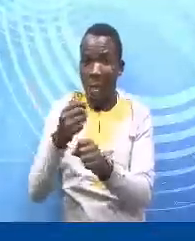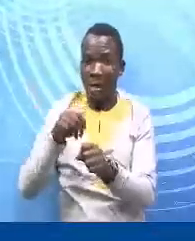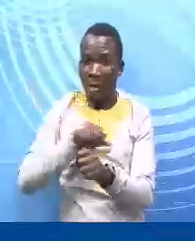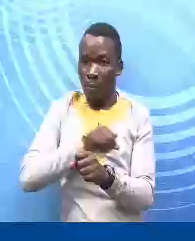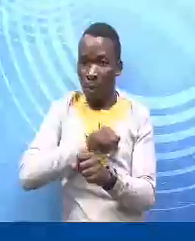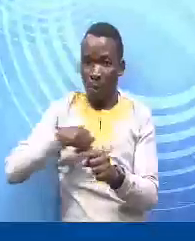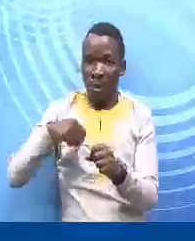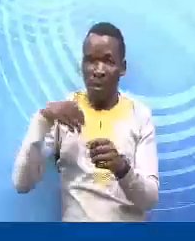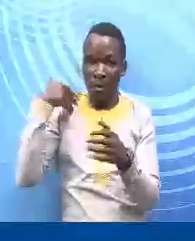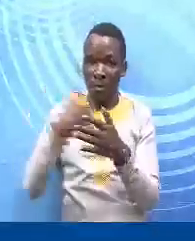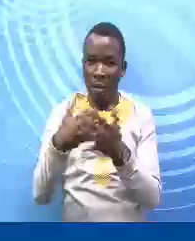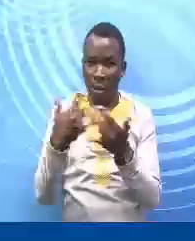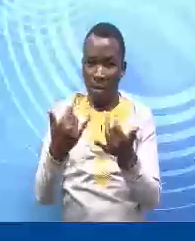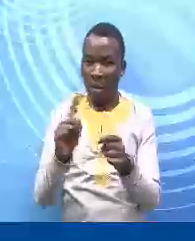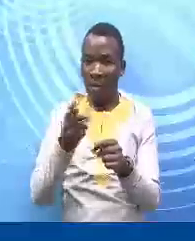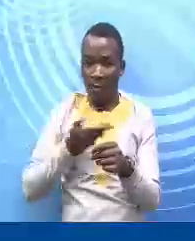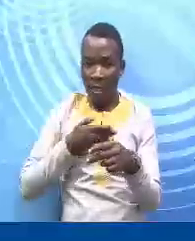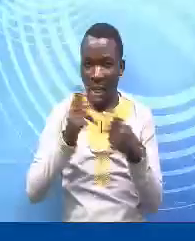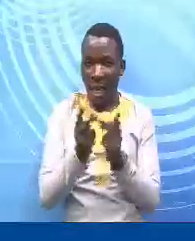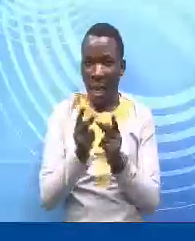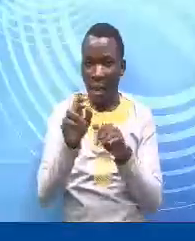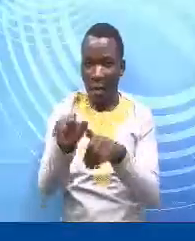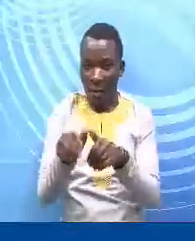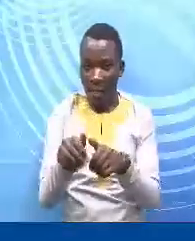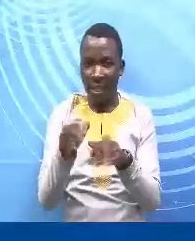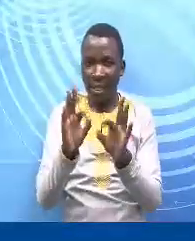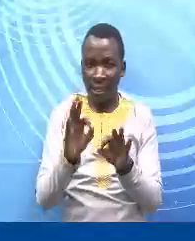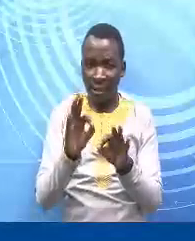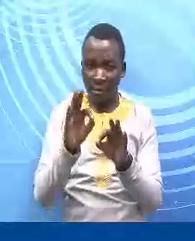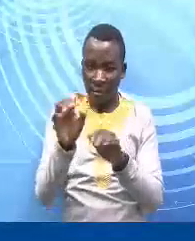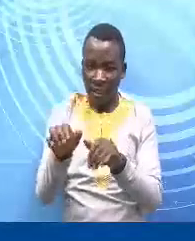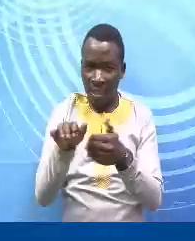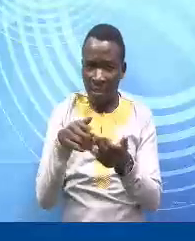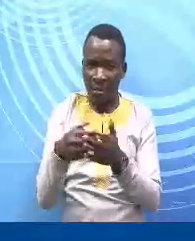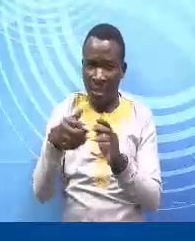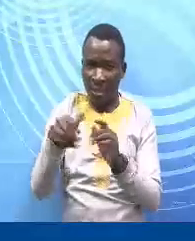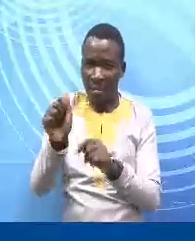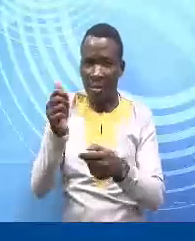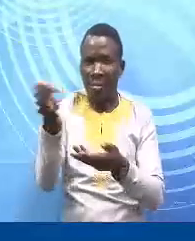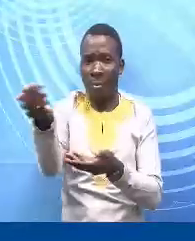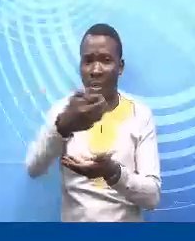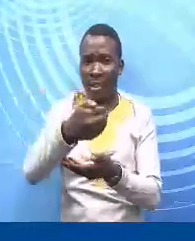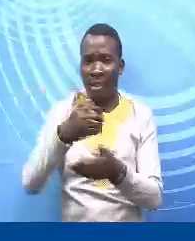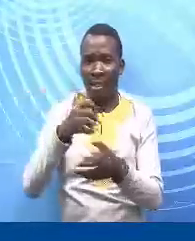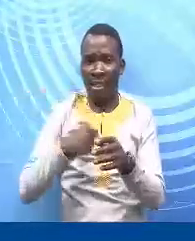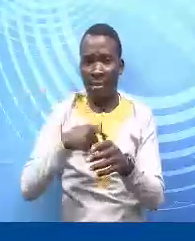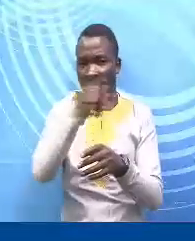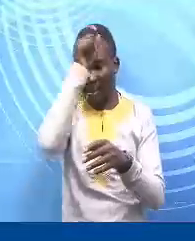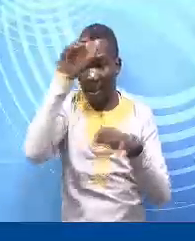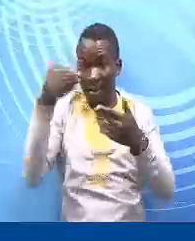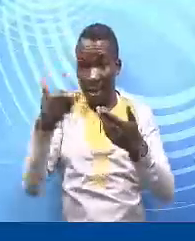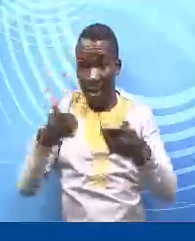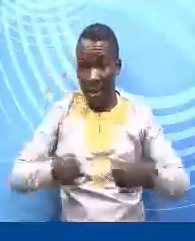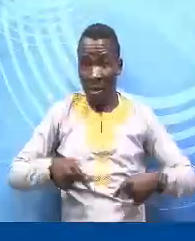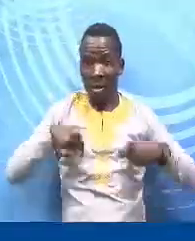singira aho mpinga singira aho nsoroma icyo mpinze cyose niwe bagisarura singira aho nkibaza ukuntu nzabaho